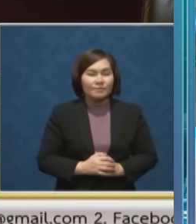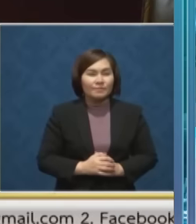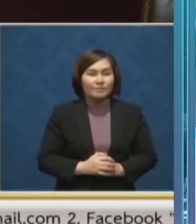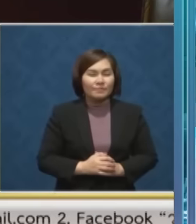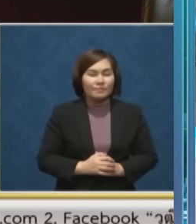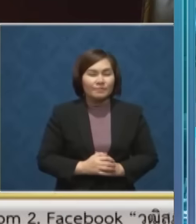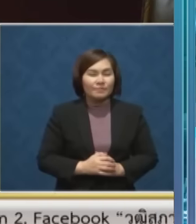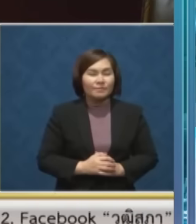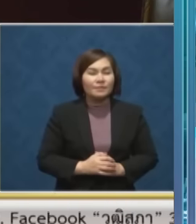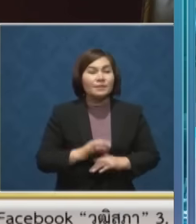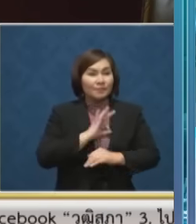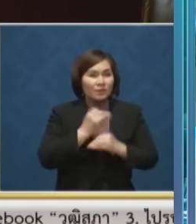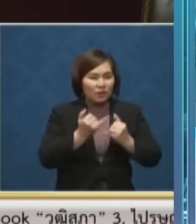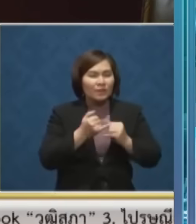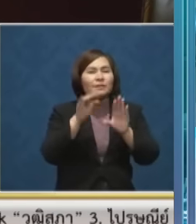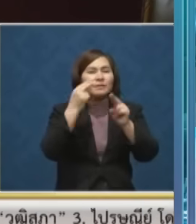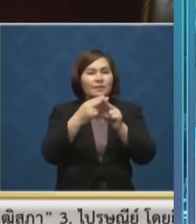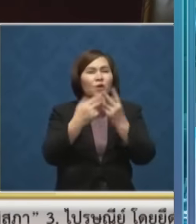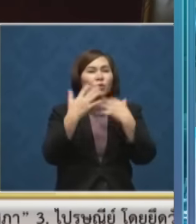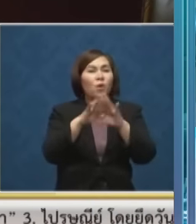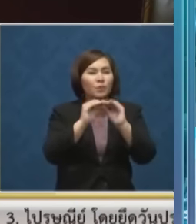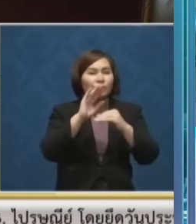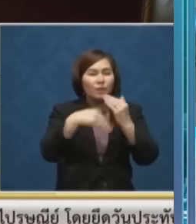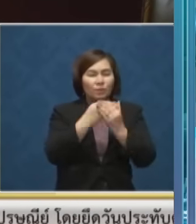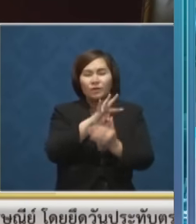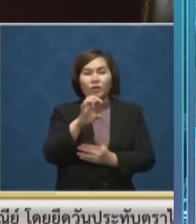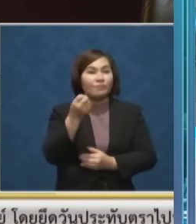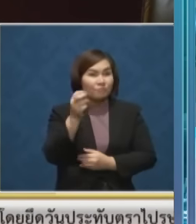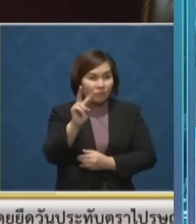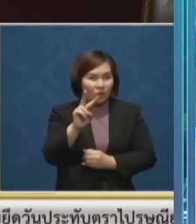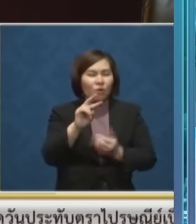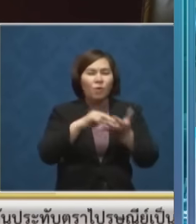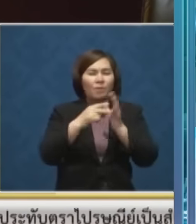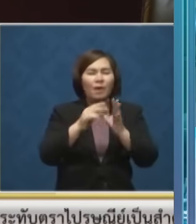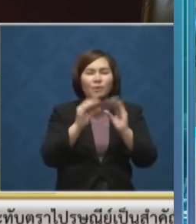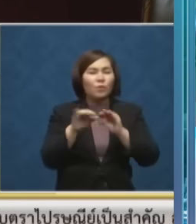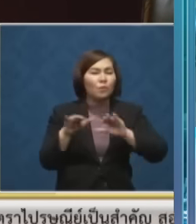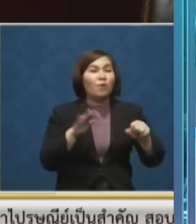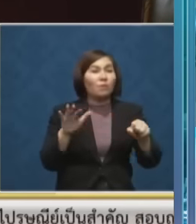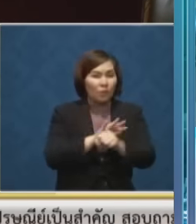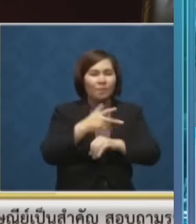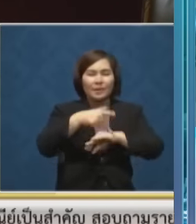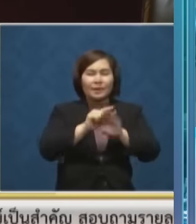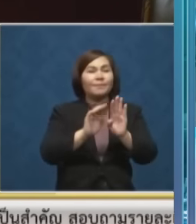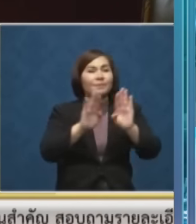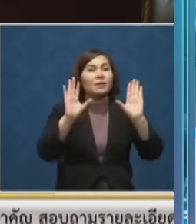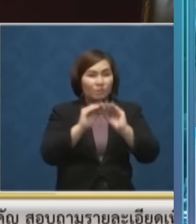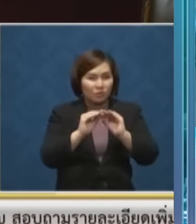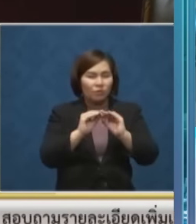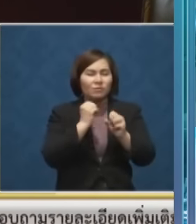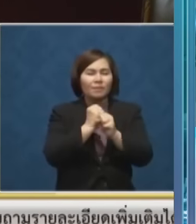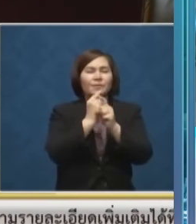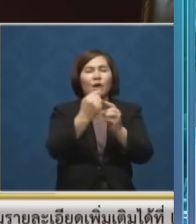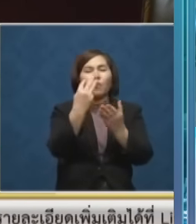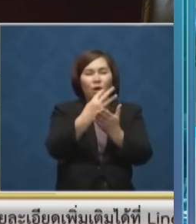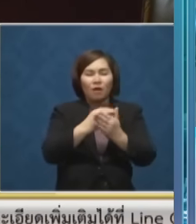รรคนั้นจะได้ก็ต่อเมื่อต้องไม่มีใครไปดำรงตำแหน่งเป็นรัฐมนตรีเป็นประธานสภาเป็นรองประธานสภา ตามมาตรา106 เพราะ